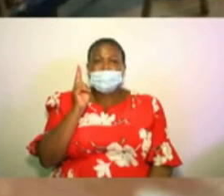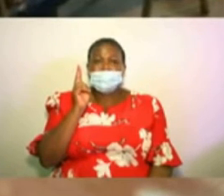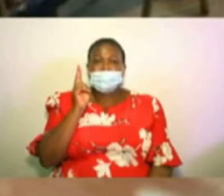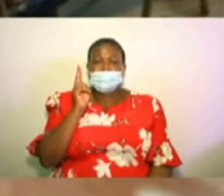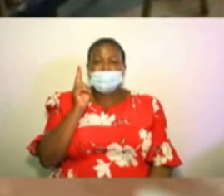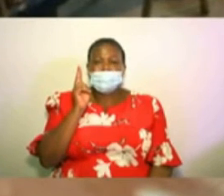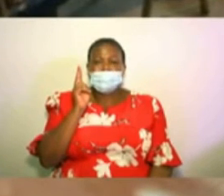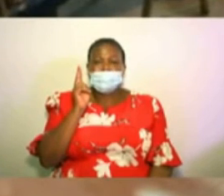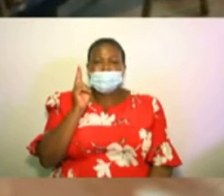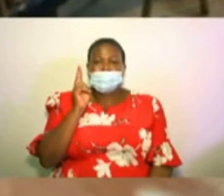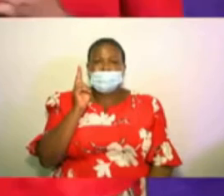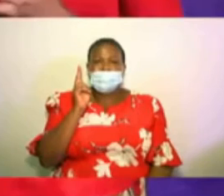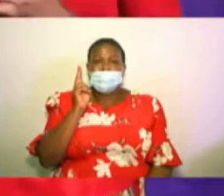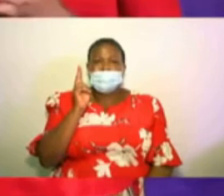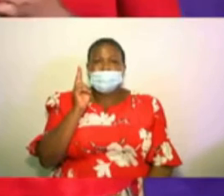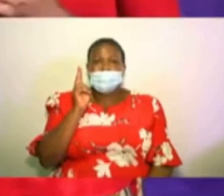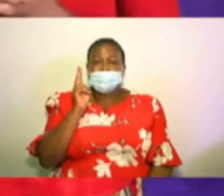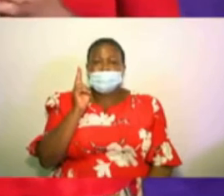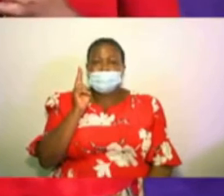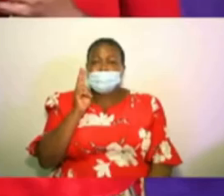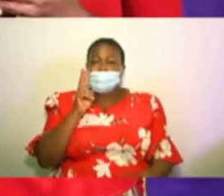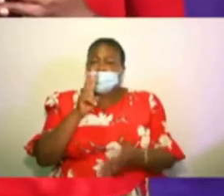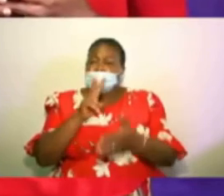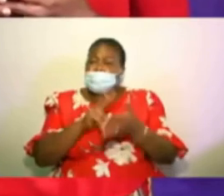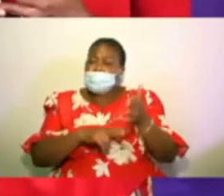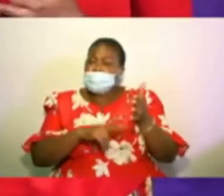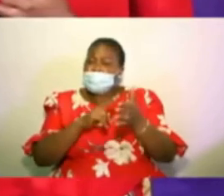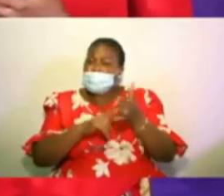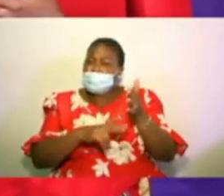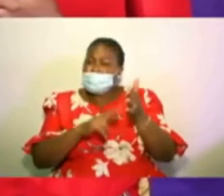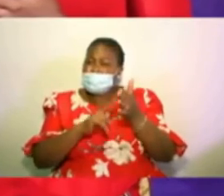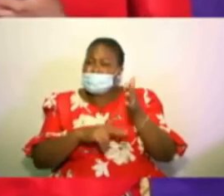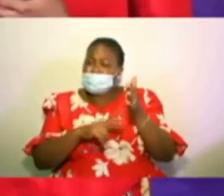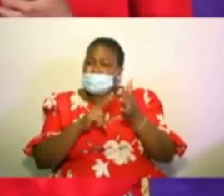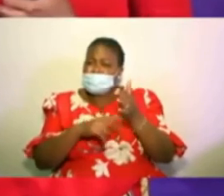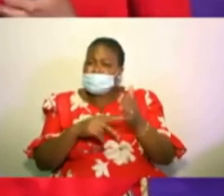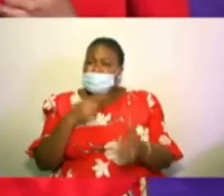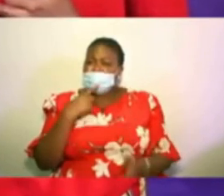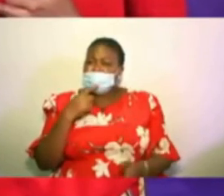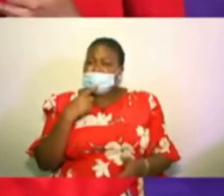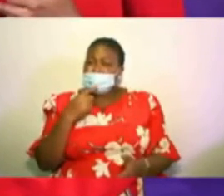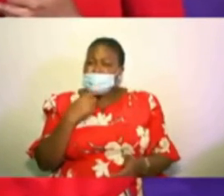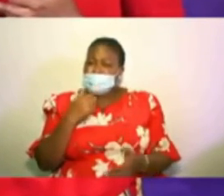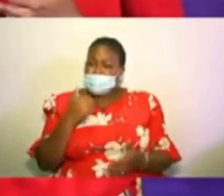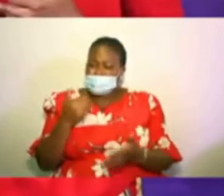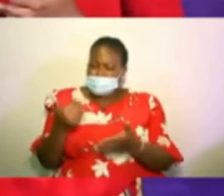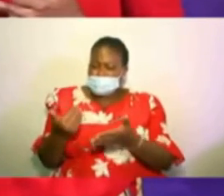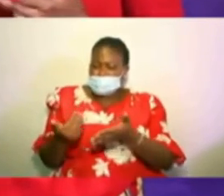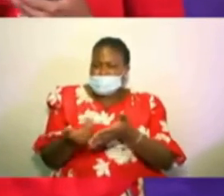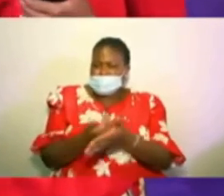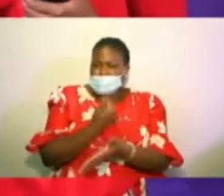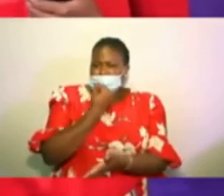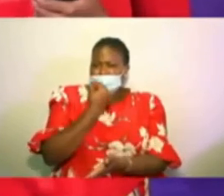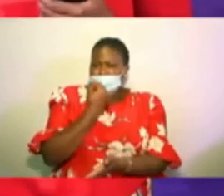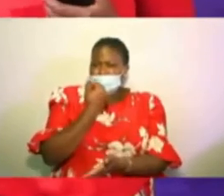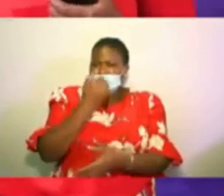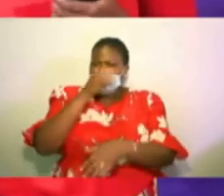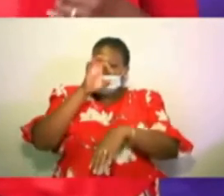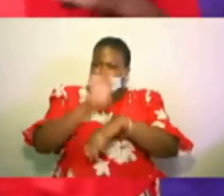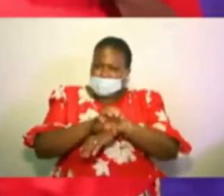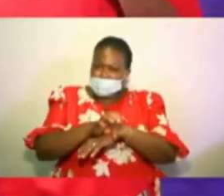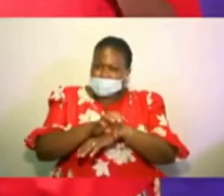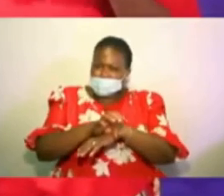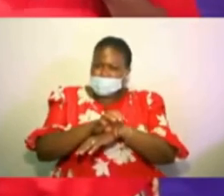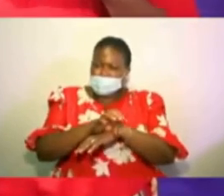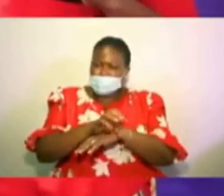le premier volume. And the chapter 9 was titled A Renewed Church, A Living Faith. Et donc,